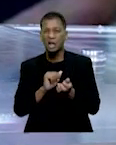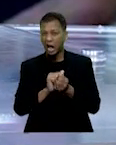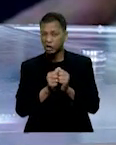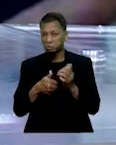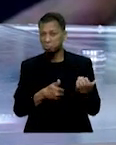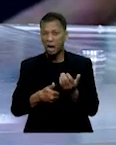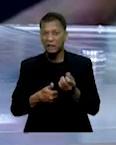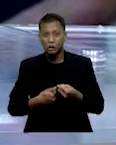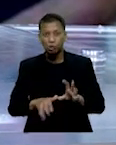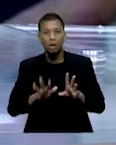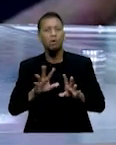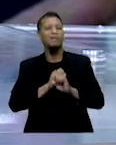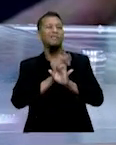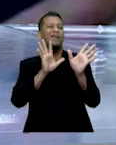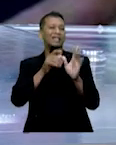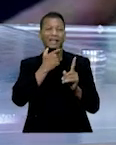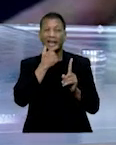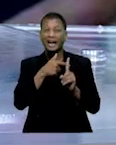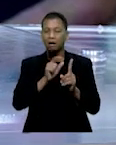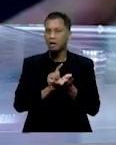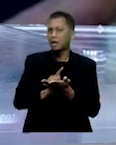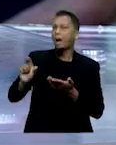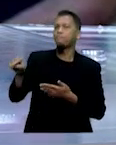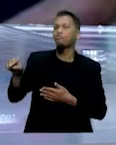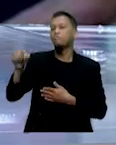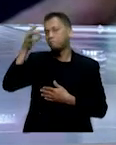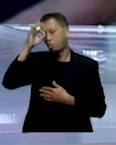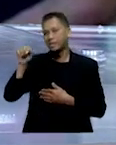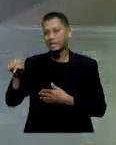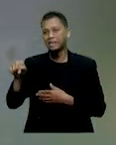ini terungkap setelah nenek sang bayi melaporkan ke polisi.